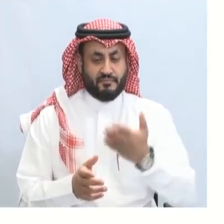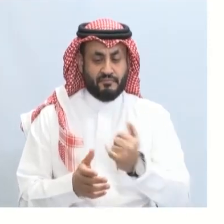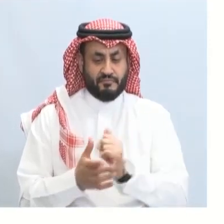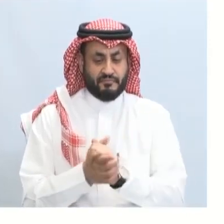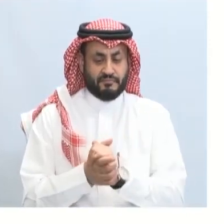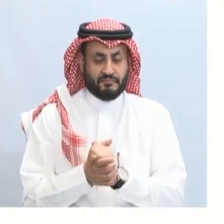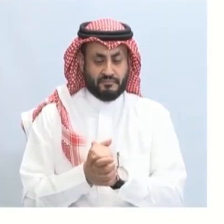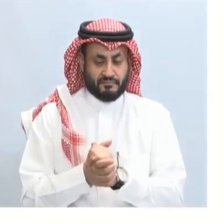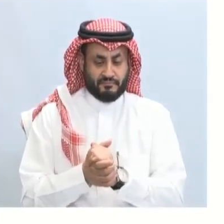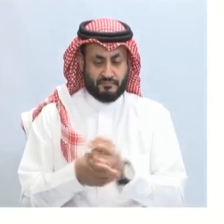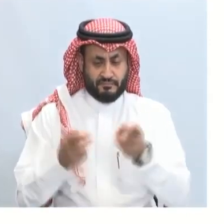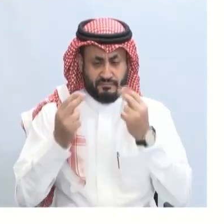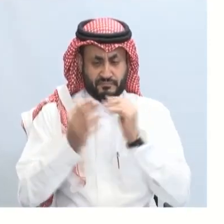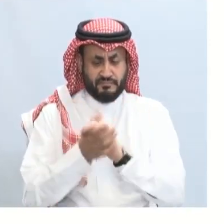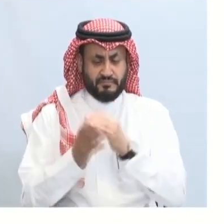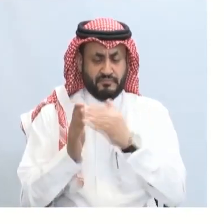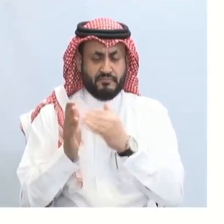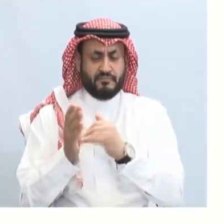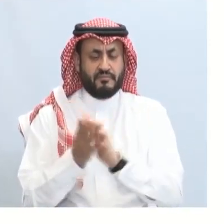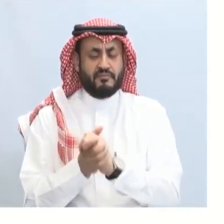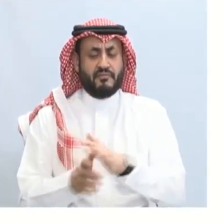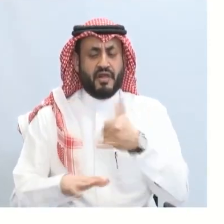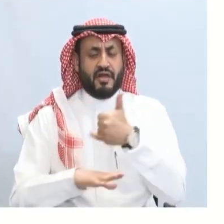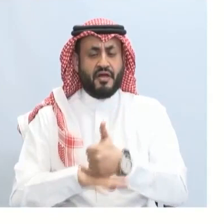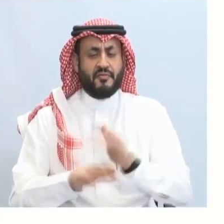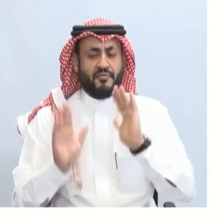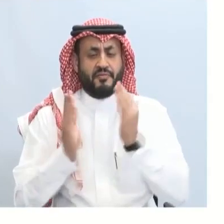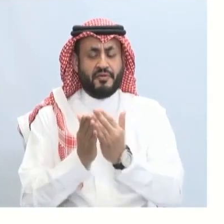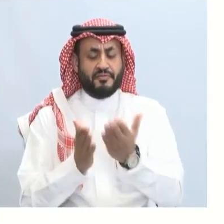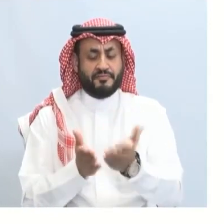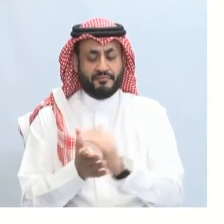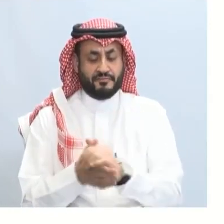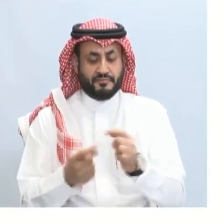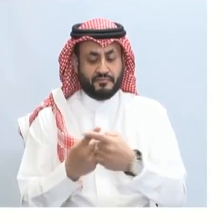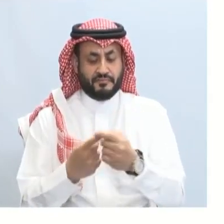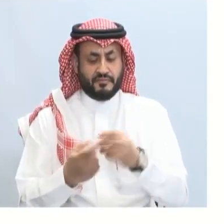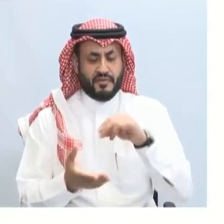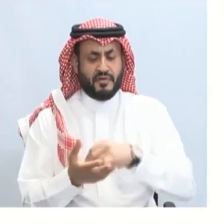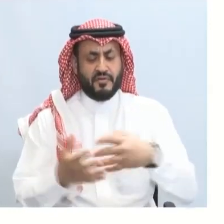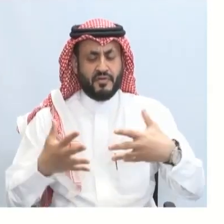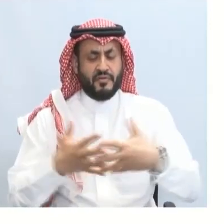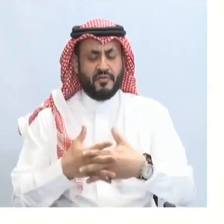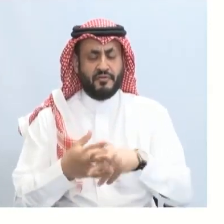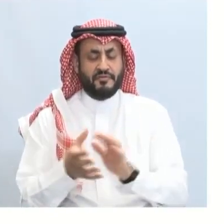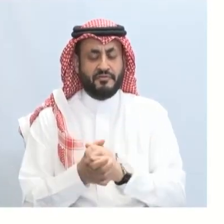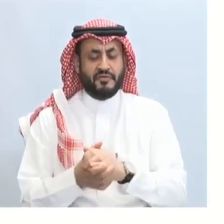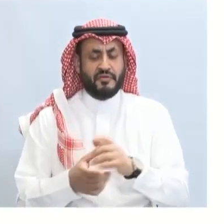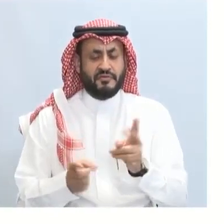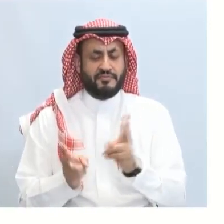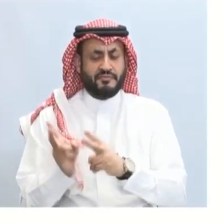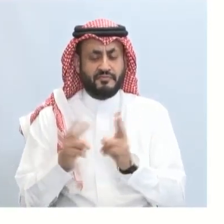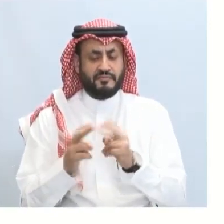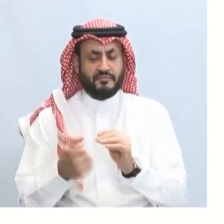تهدف برامج المسؤوليه المجتمعيه الى اولا تحقيق التواصل والتفاعل